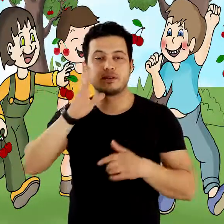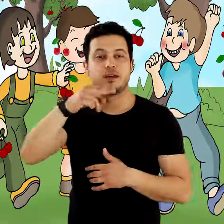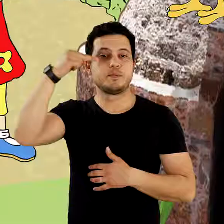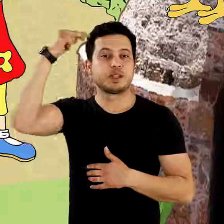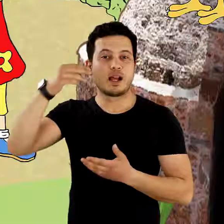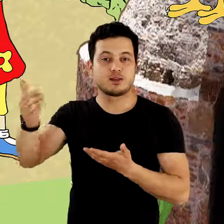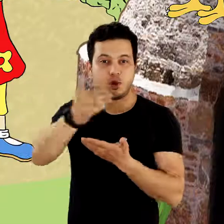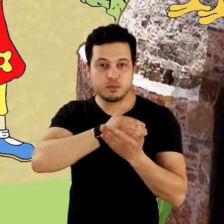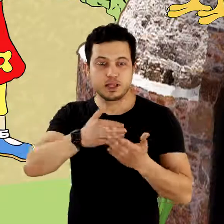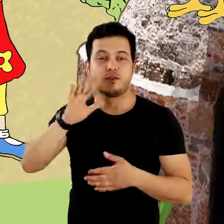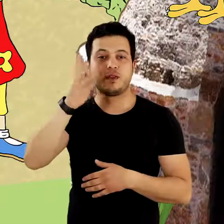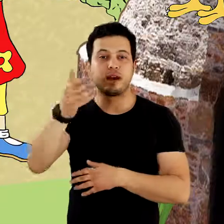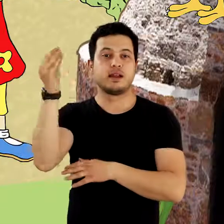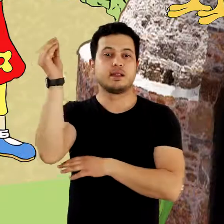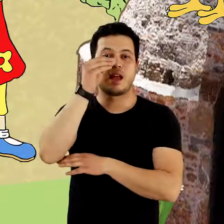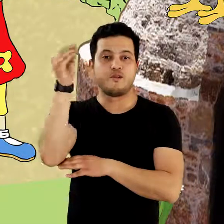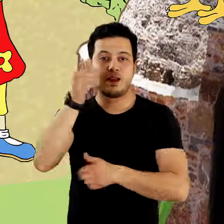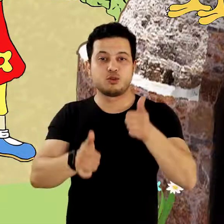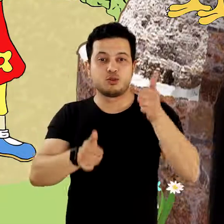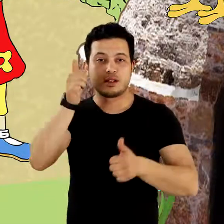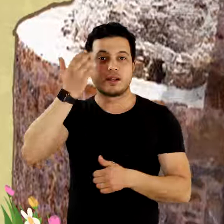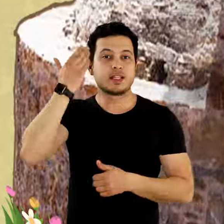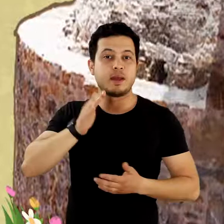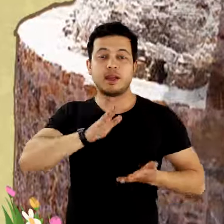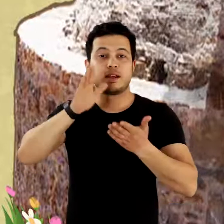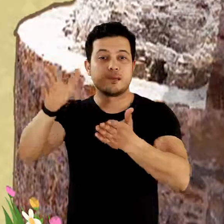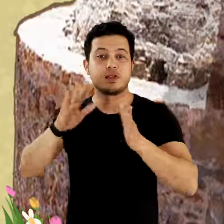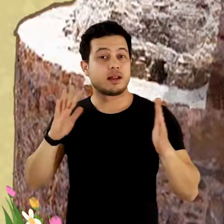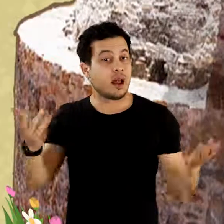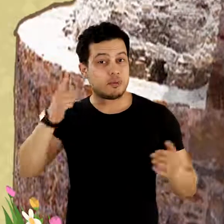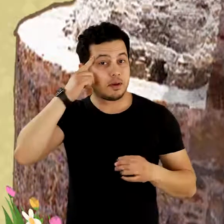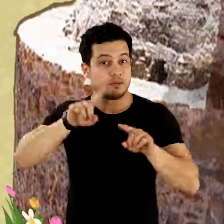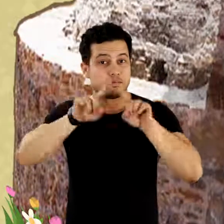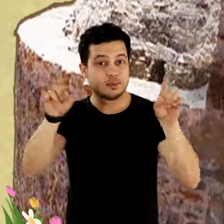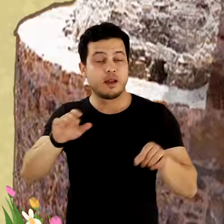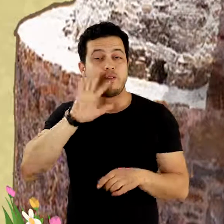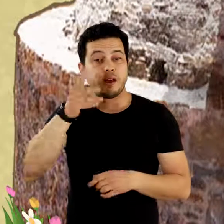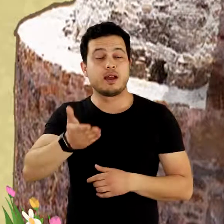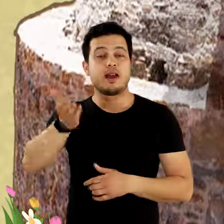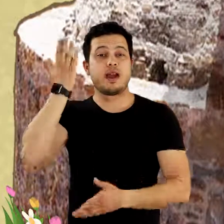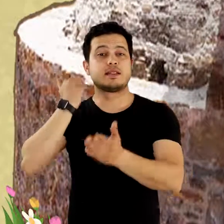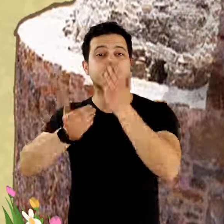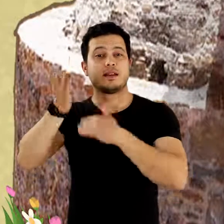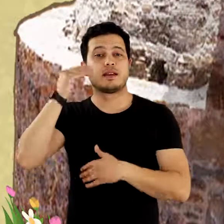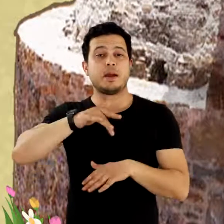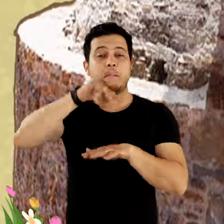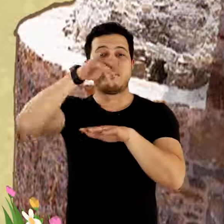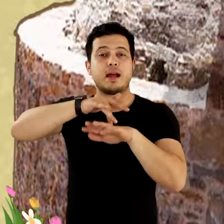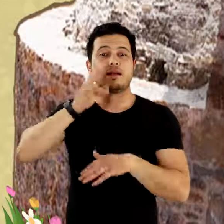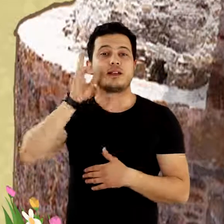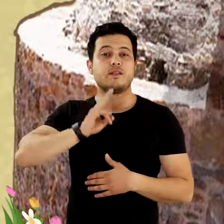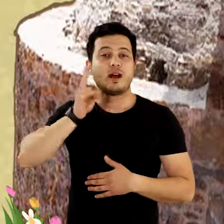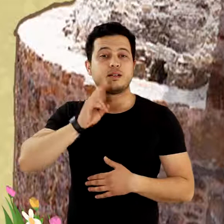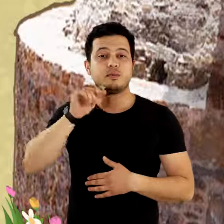deve güreşini izlemeye gidebilecekler mi? Ya da Osmanlı zamanında Merkez Efendi ile tanışıp